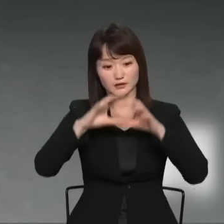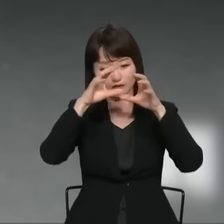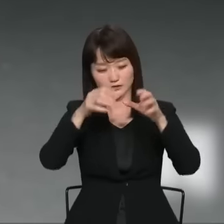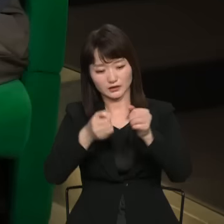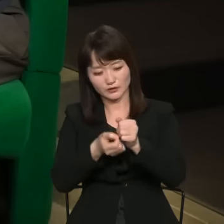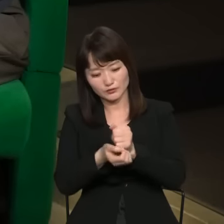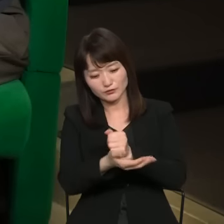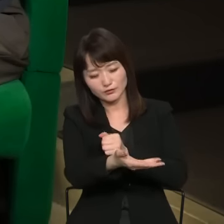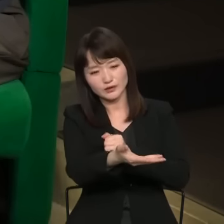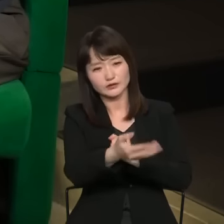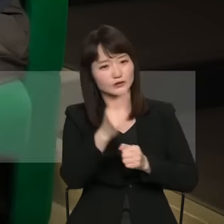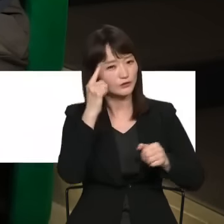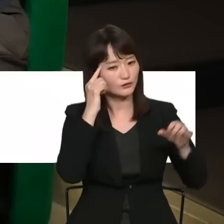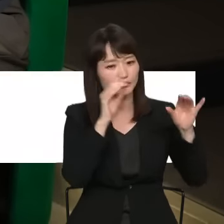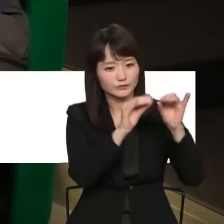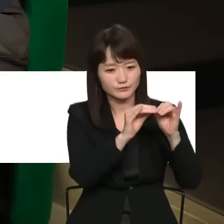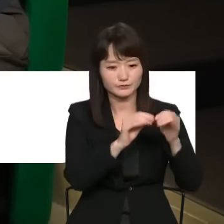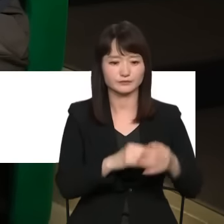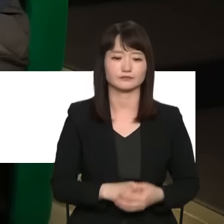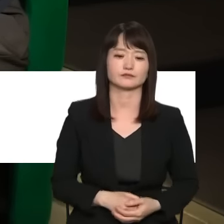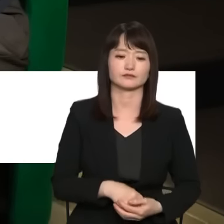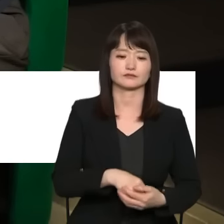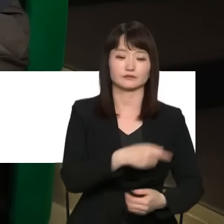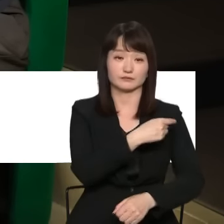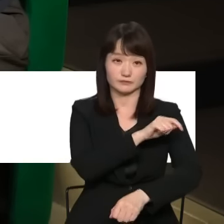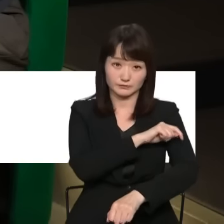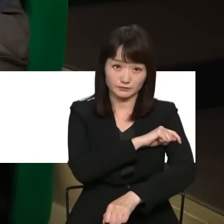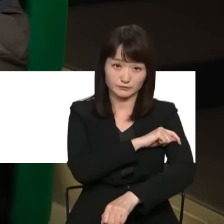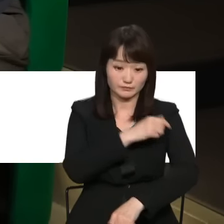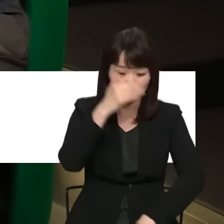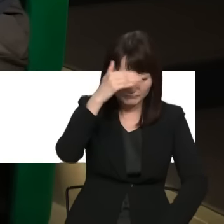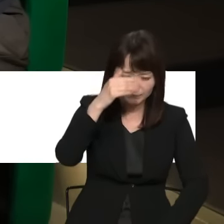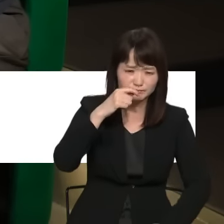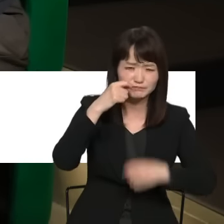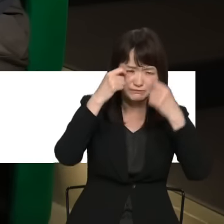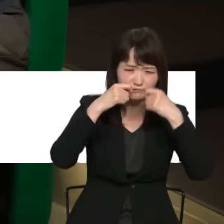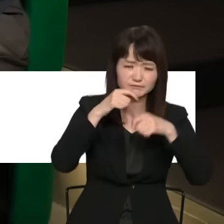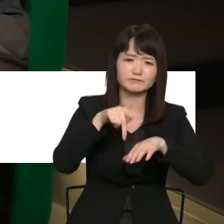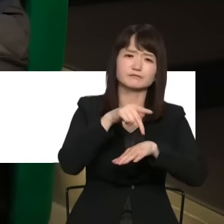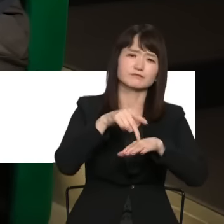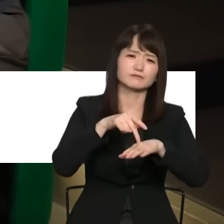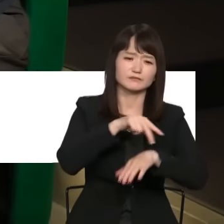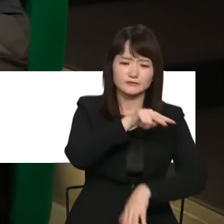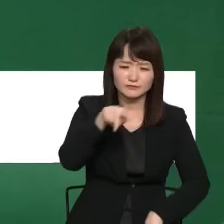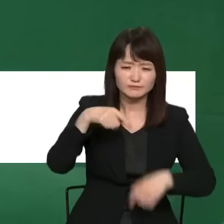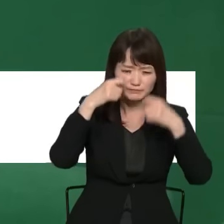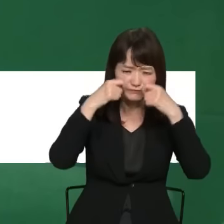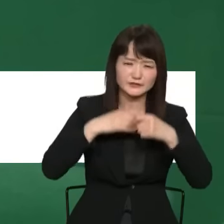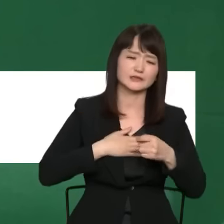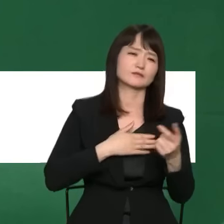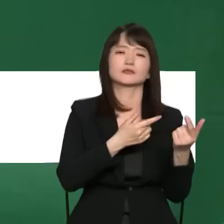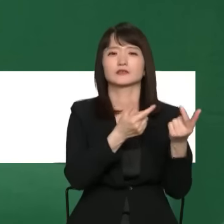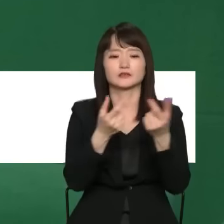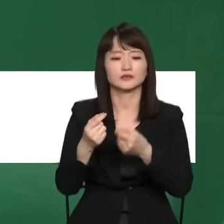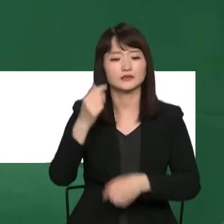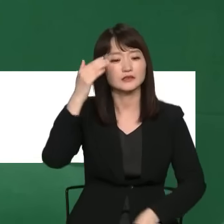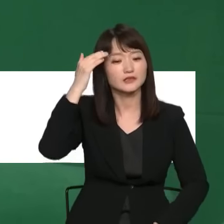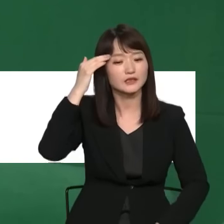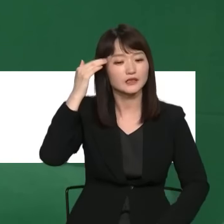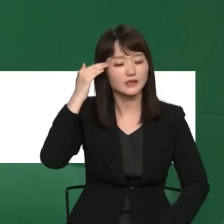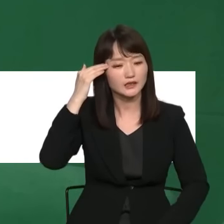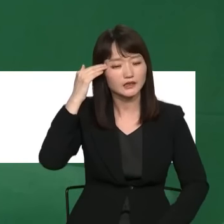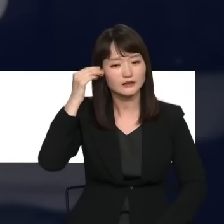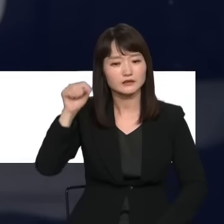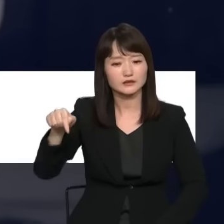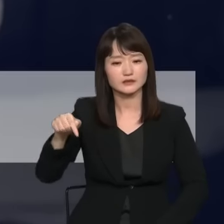말합니다. 스페니쉬도 울었다 그러고 필리핀어도 울었다 그러고 그러더라고. 자기 감정은 똑같은 거예요. 한국적인 게 세계적인